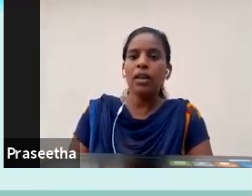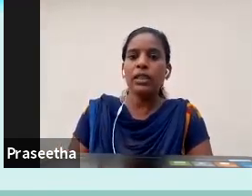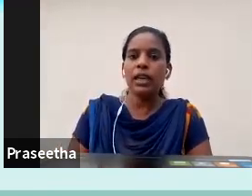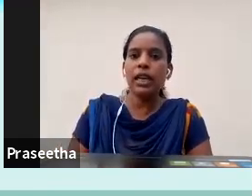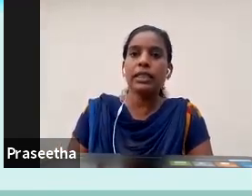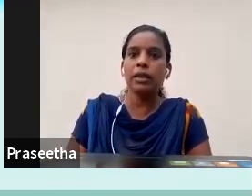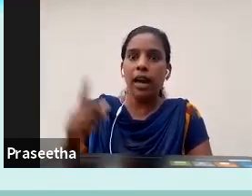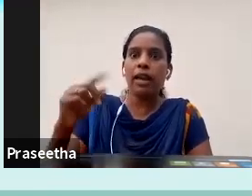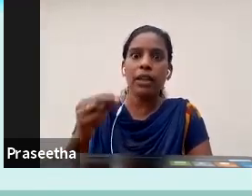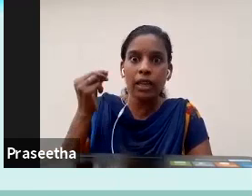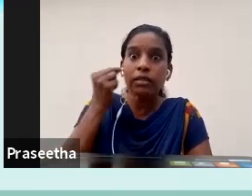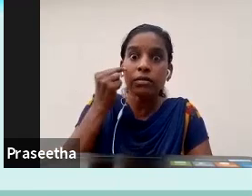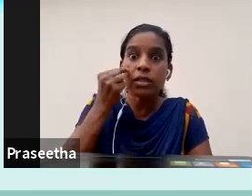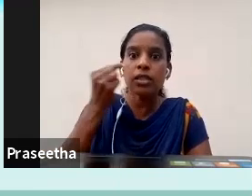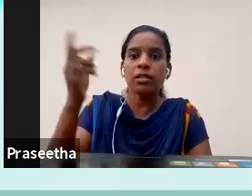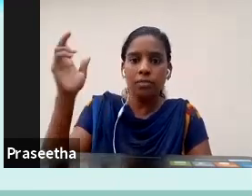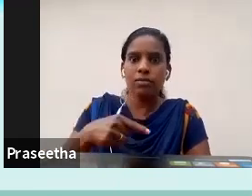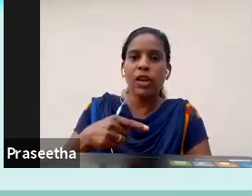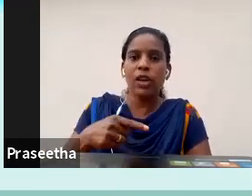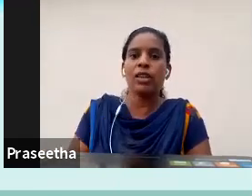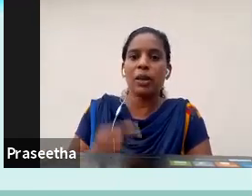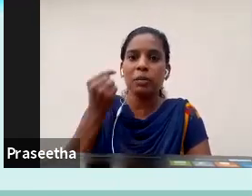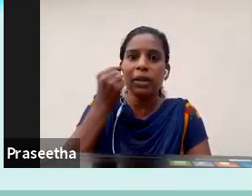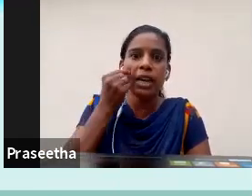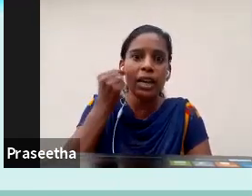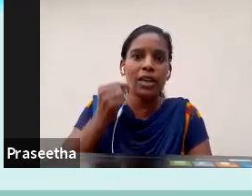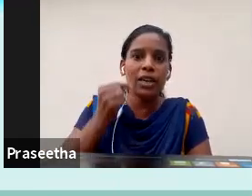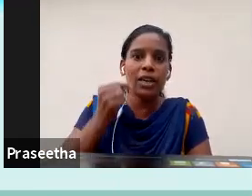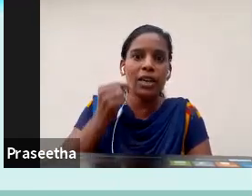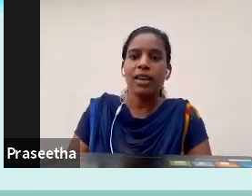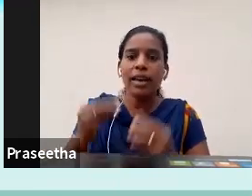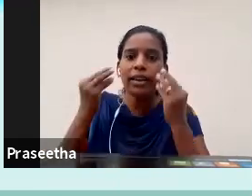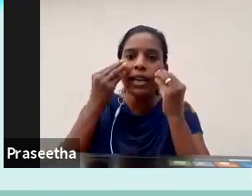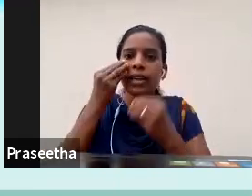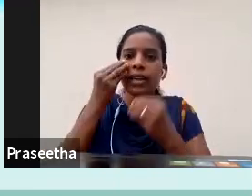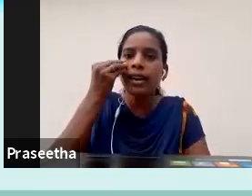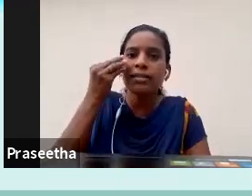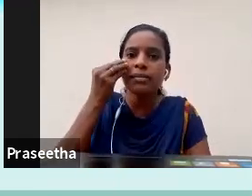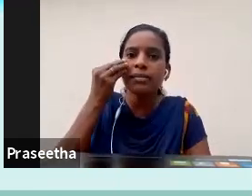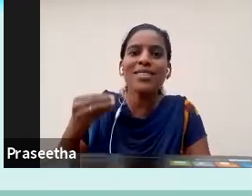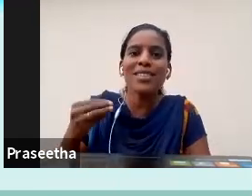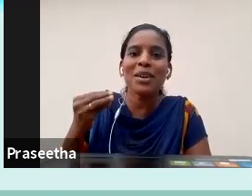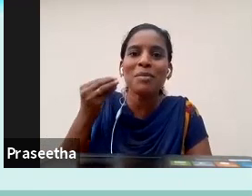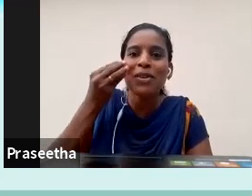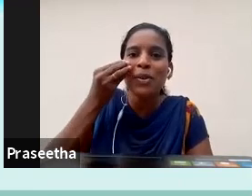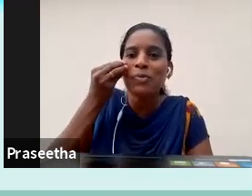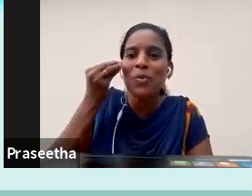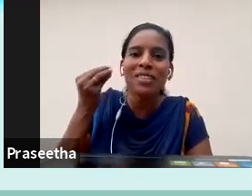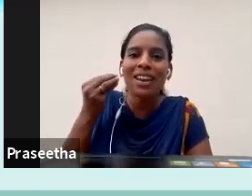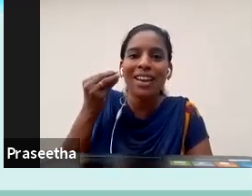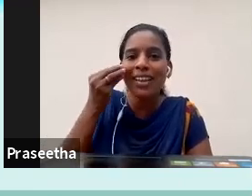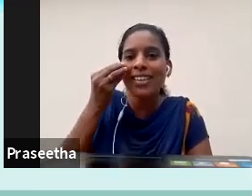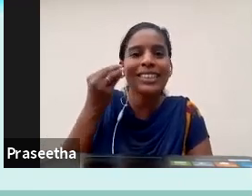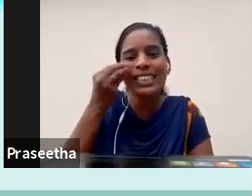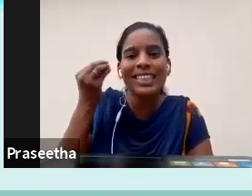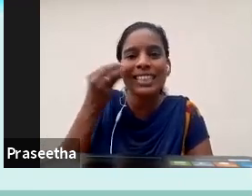അപ്പൊ ഞങ്ങളുടെ എച്ച് എം ആരാ വരുന്നേ, സിസ്റ്റർ വരുന്നുണ്ടെന്ന് പറയും. ഇതാണ് അവരുടെ സൈന്. എന്റെ സൈൻ ഇതാണ്, ഞാൻ ചിരിക്കുമ്പോ ഇവിടെ കുറച്ച്